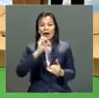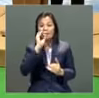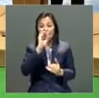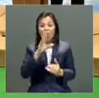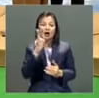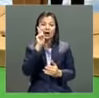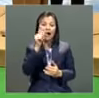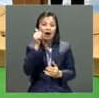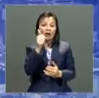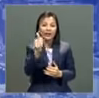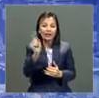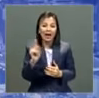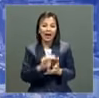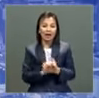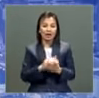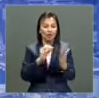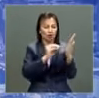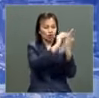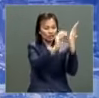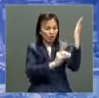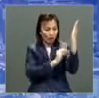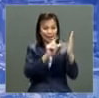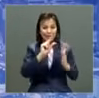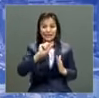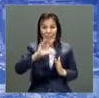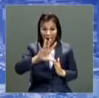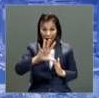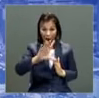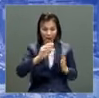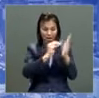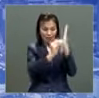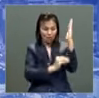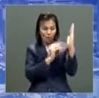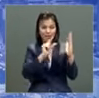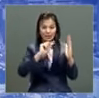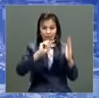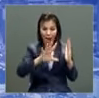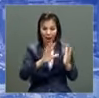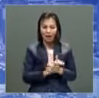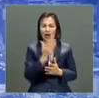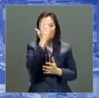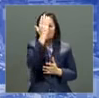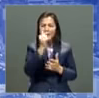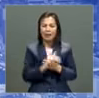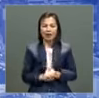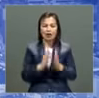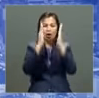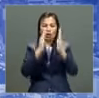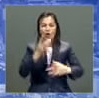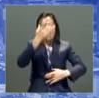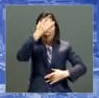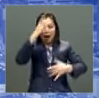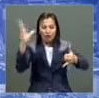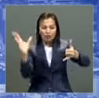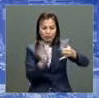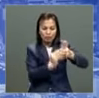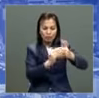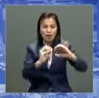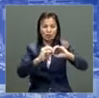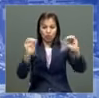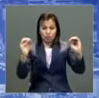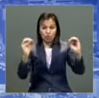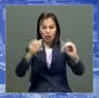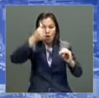าวดีก็คือมีพื้นที่จังหวัดถึง25จังหวัดด้วยกันนะคะที่ไม่มีผู้ป่วยเพิ่มเติมเลยในช่ว